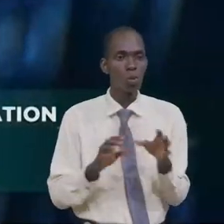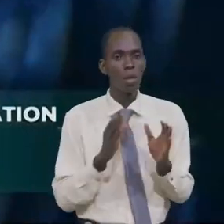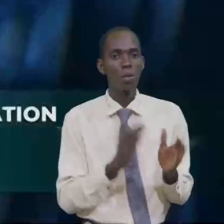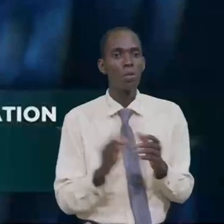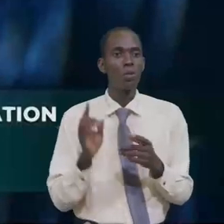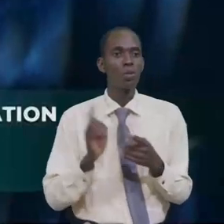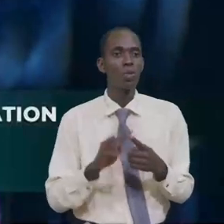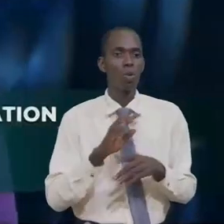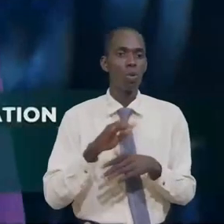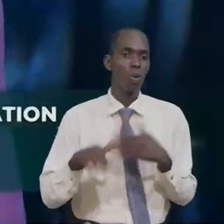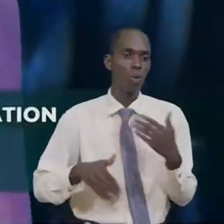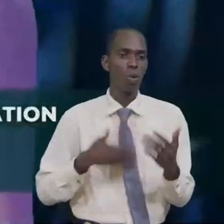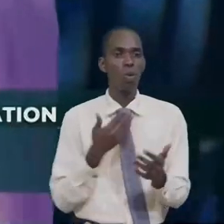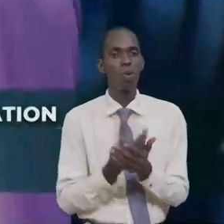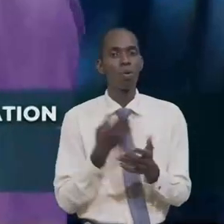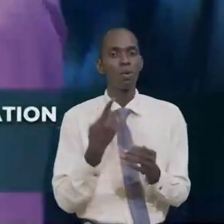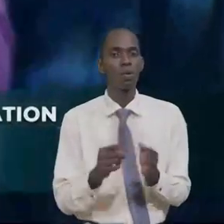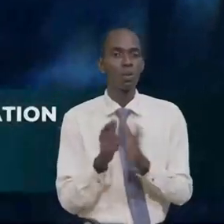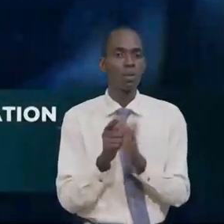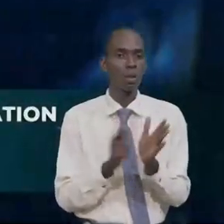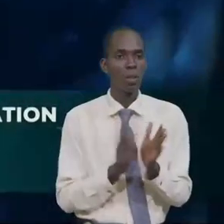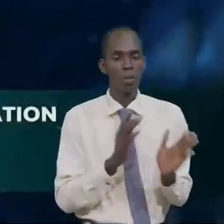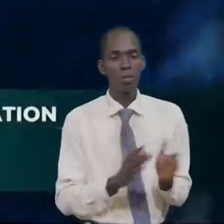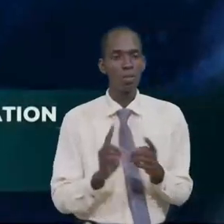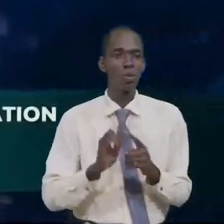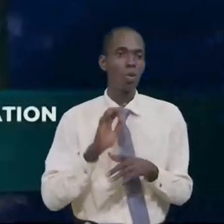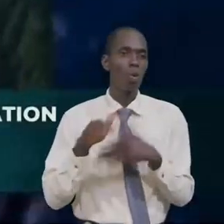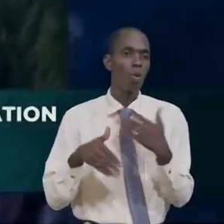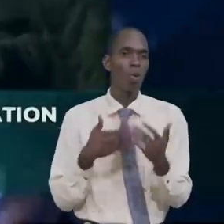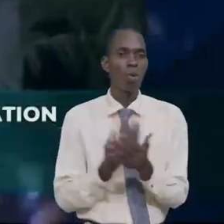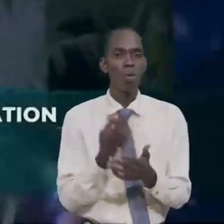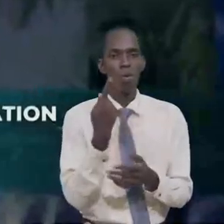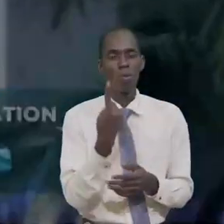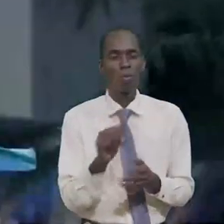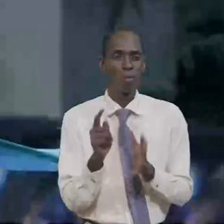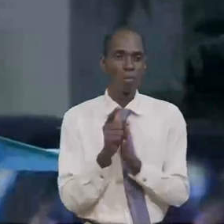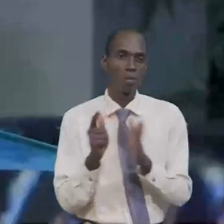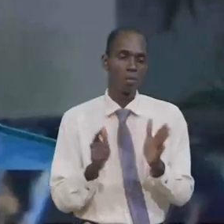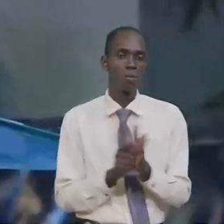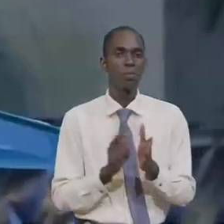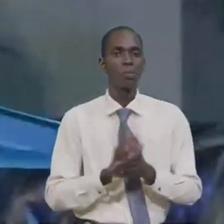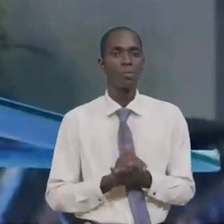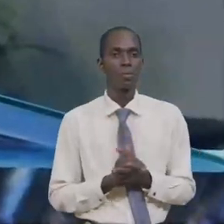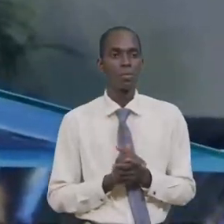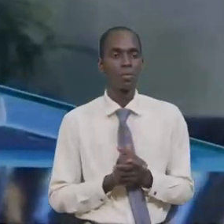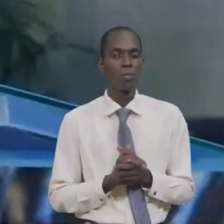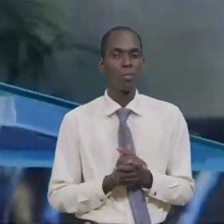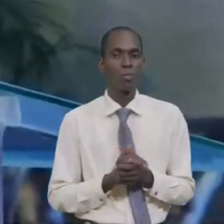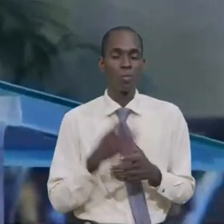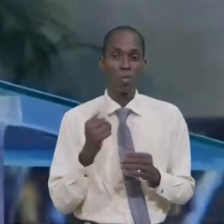serviteur selon toute la loi selon toute la loi la loi